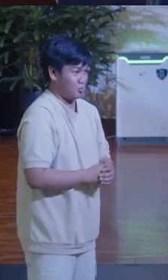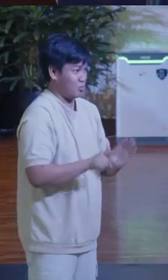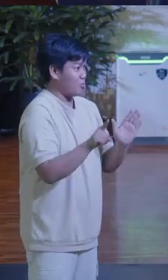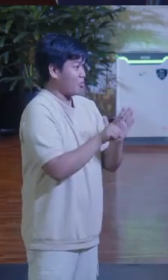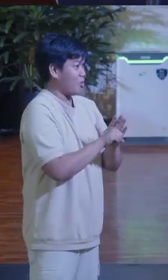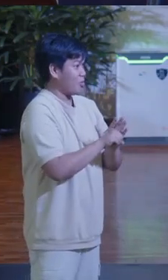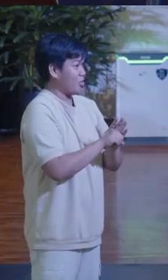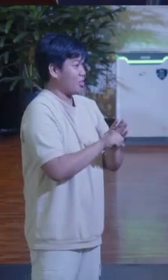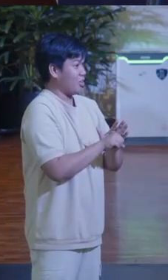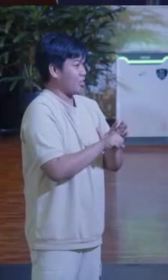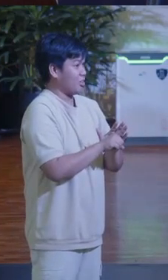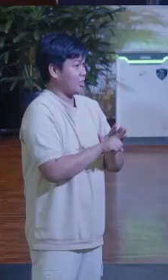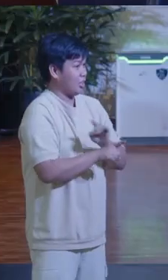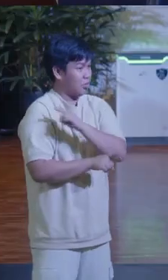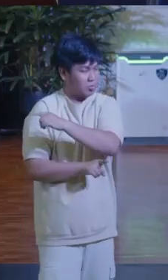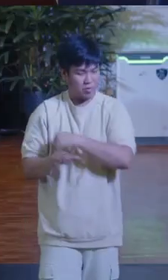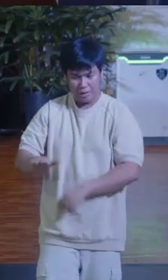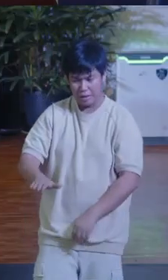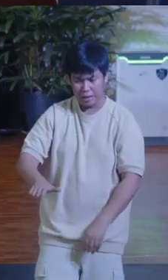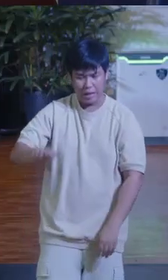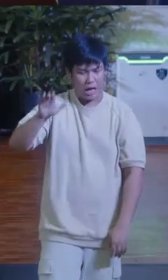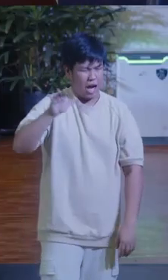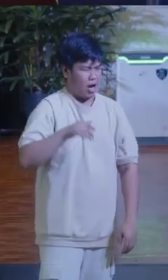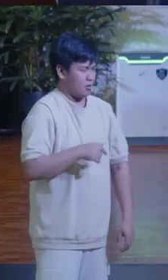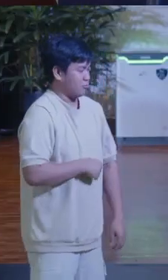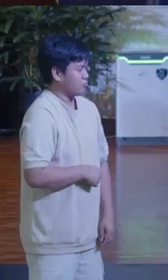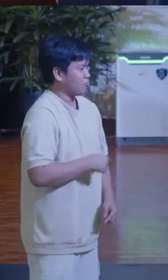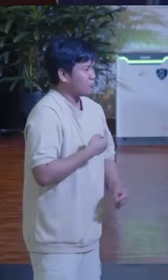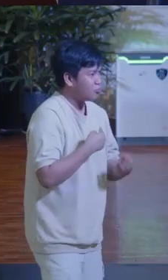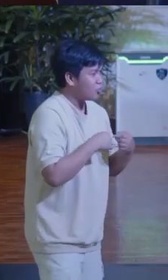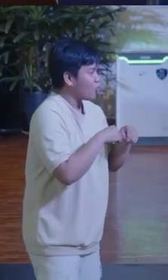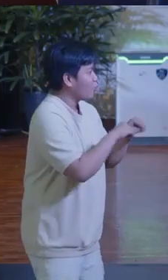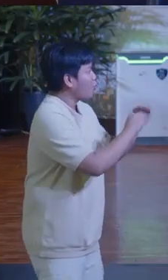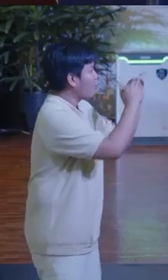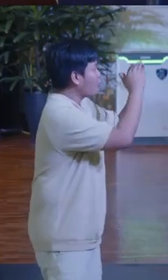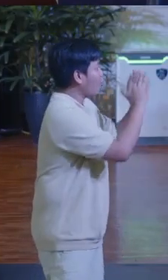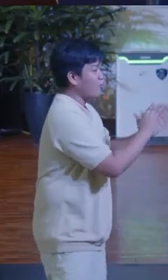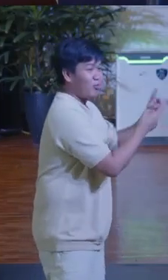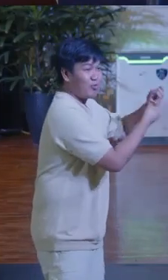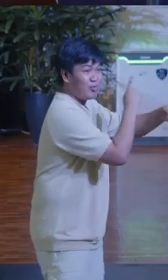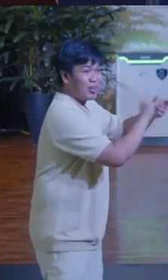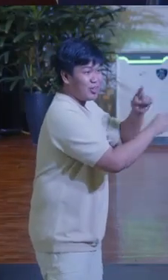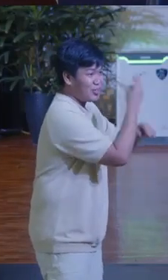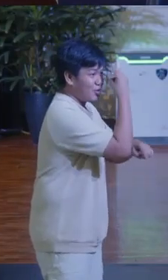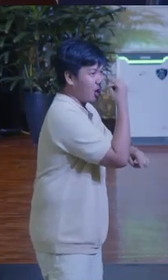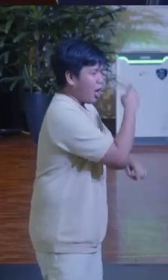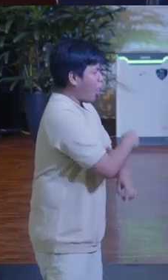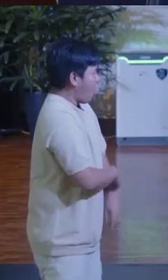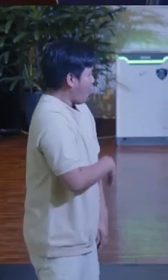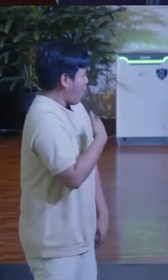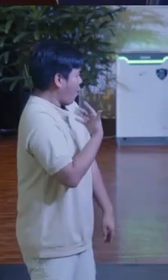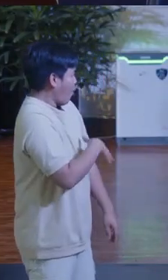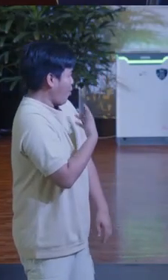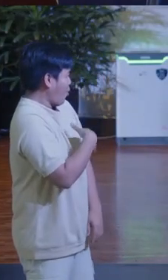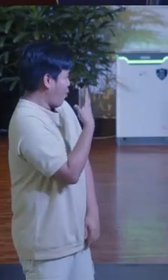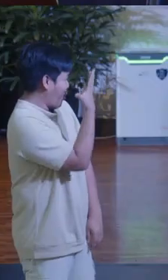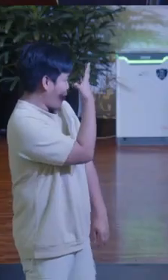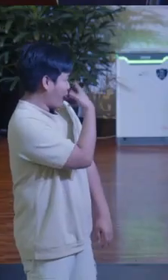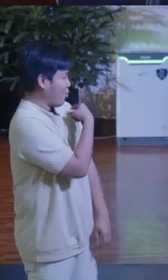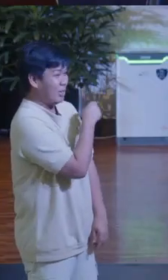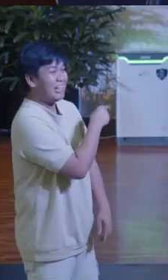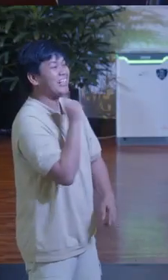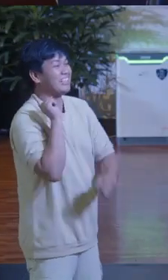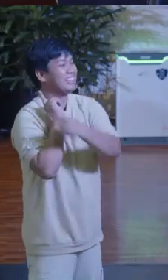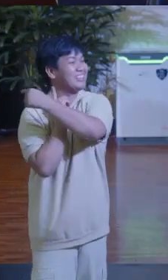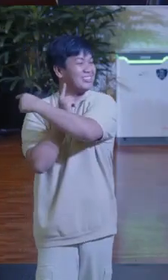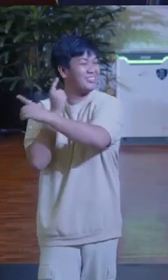So, nung bata kami, dadalaw kami sa mga kamag-anak namin sa Malolos. No? Ako po'y